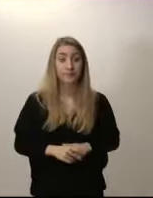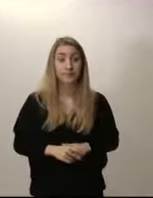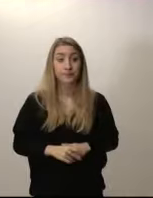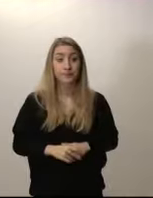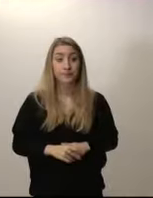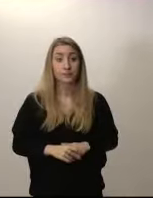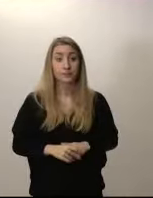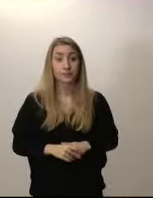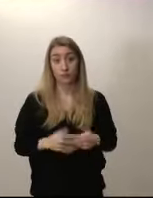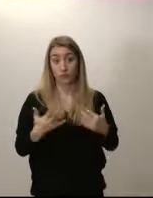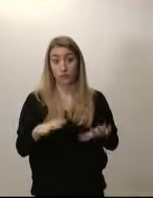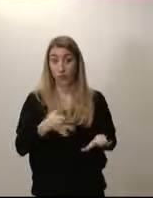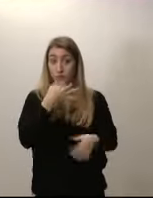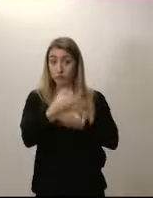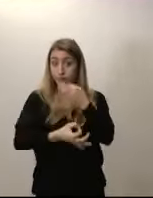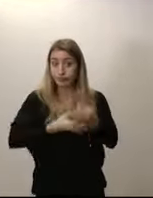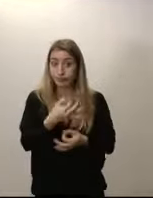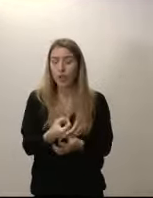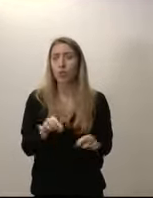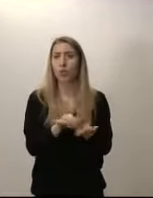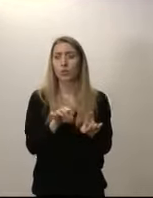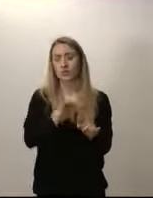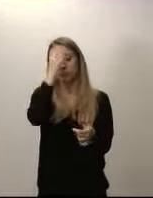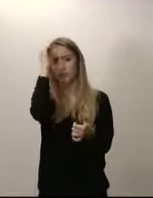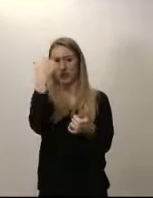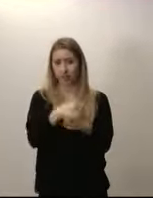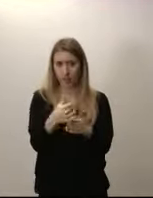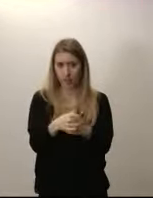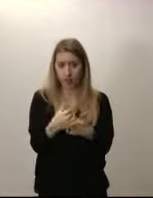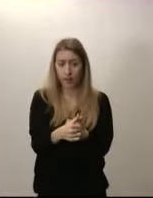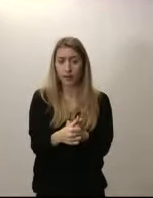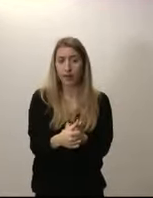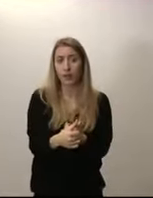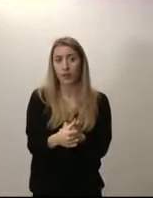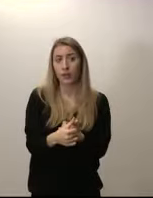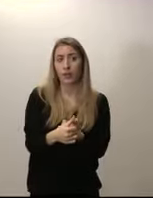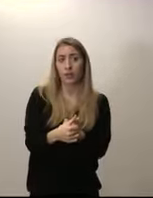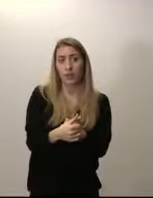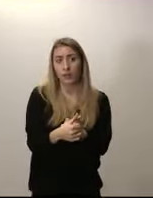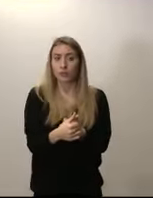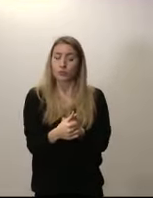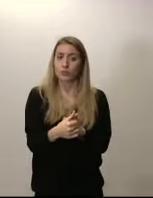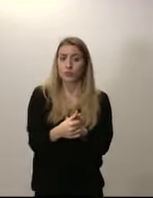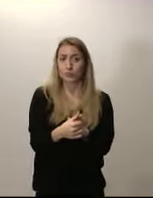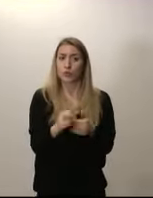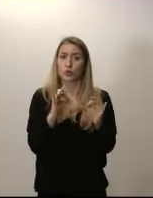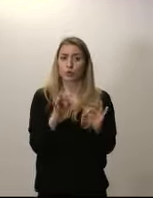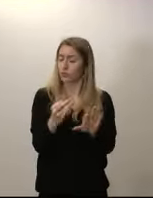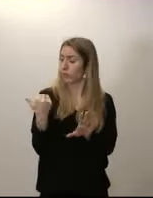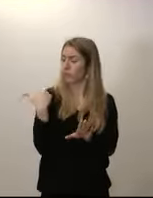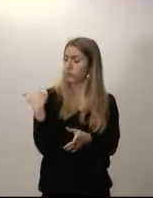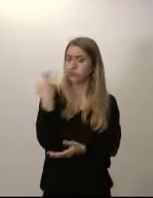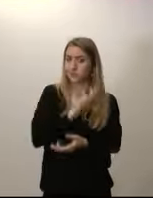Voilà ce que j'avais à dire. Je me rappelle aussi, et je voudrais là aussi rectifier un peu ce qui a été